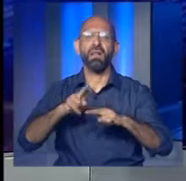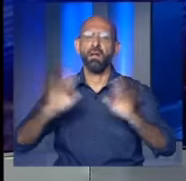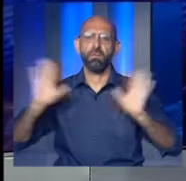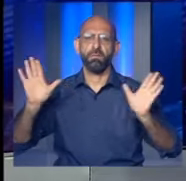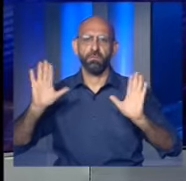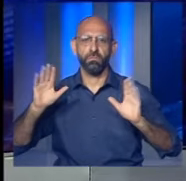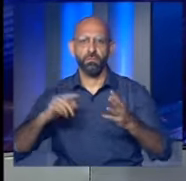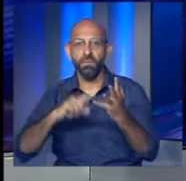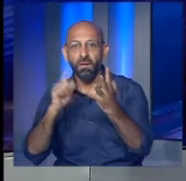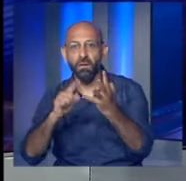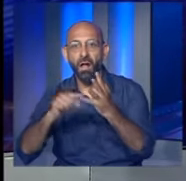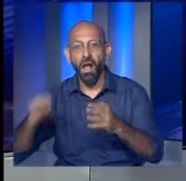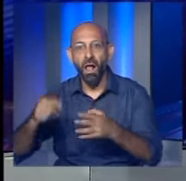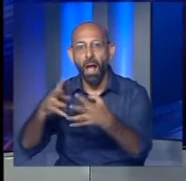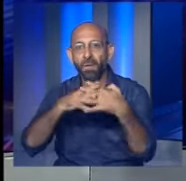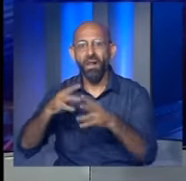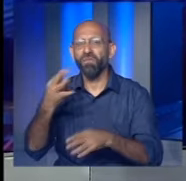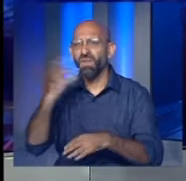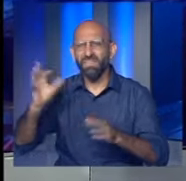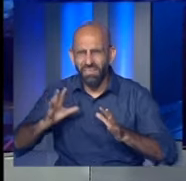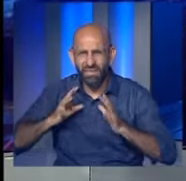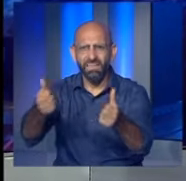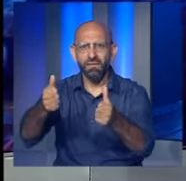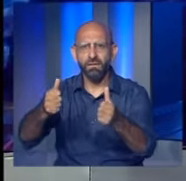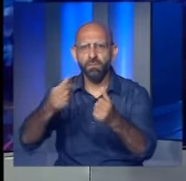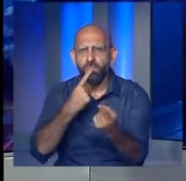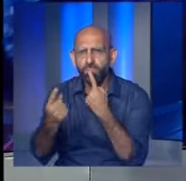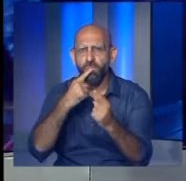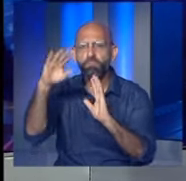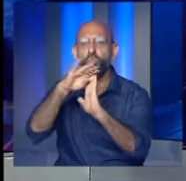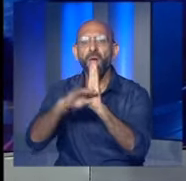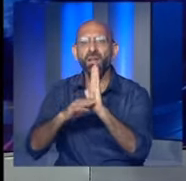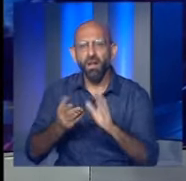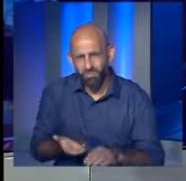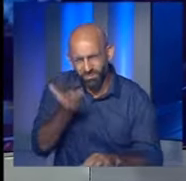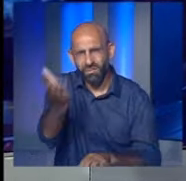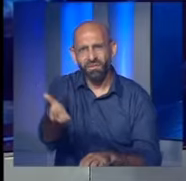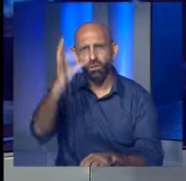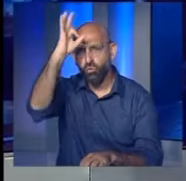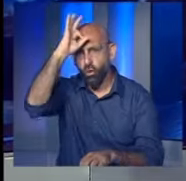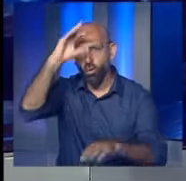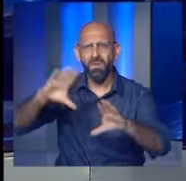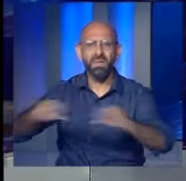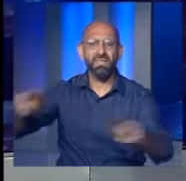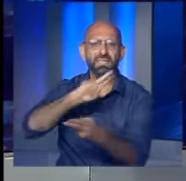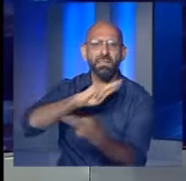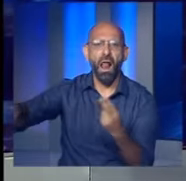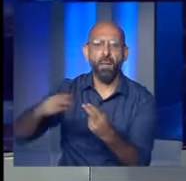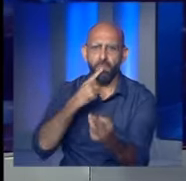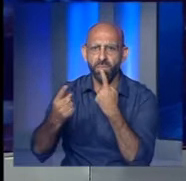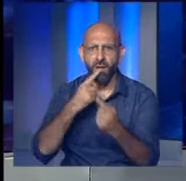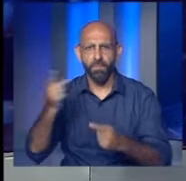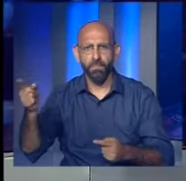امريكيه فرنسيه مشتركه لاطار حل في الجنوب وتعديل جديد لمبادره بايدن حيال غزه واللجنه